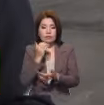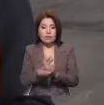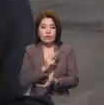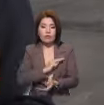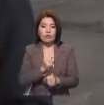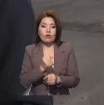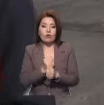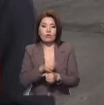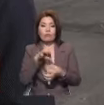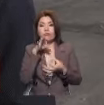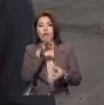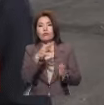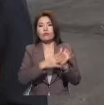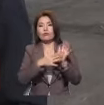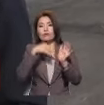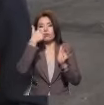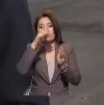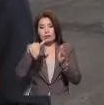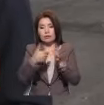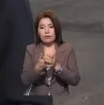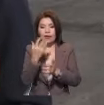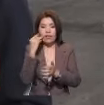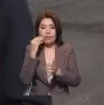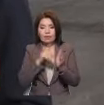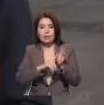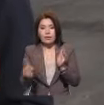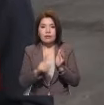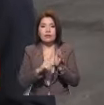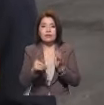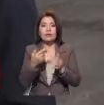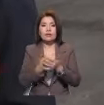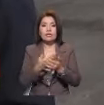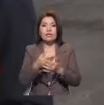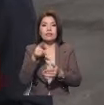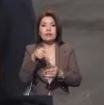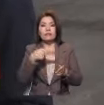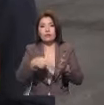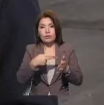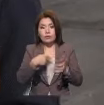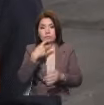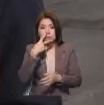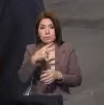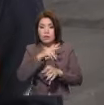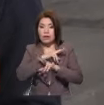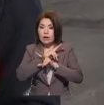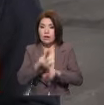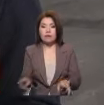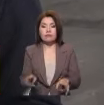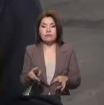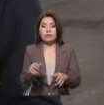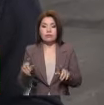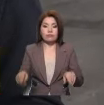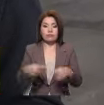тұрып қалған сияқты. 90 жылдардың ортасында мен енді Алматы мен Екортада студент болып жүрдім. Дәл сол кездегі көрініс. Қазір бұл